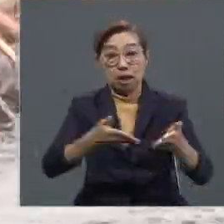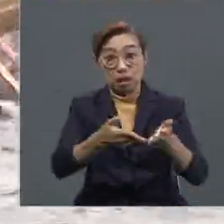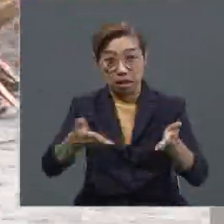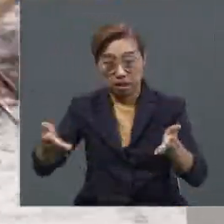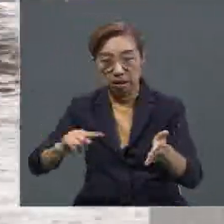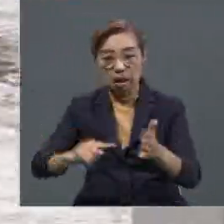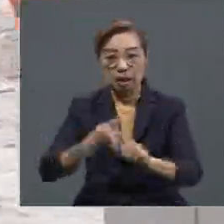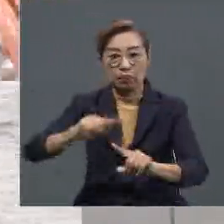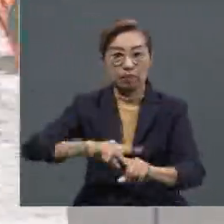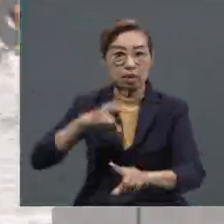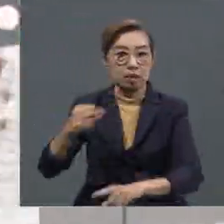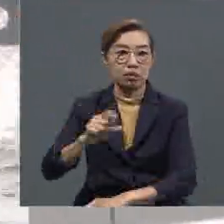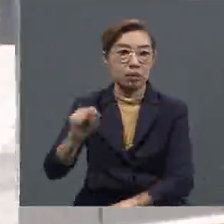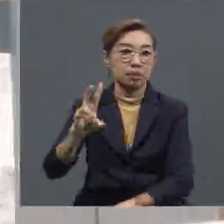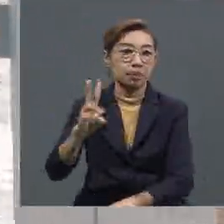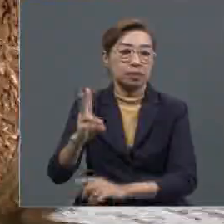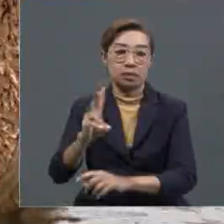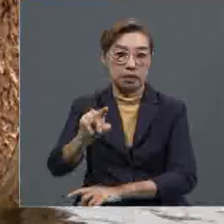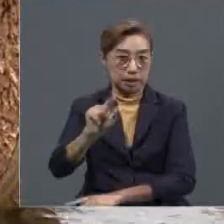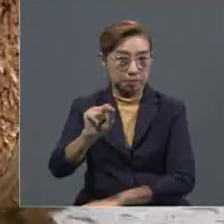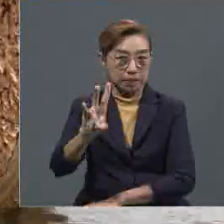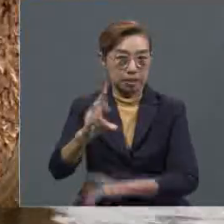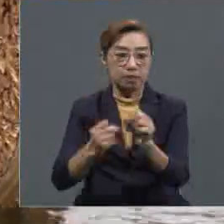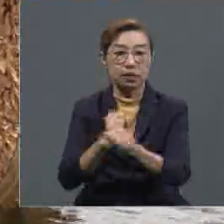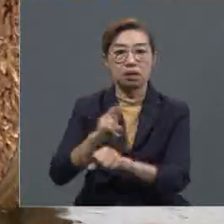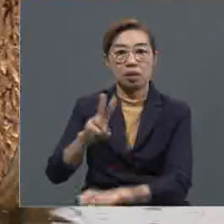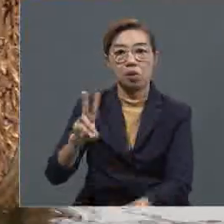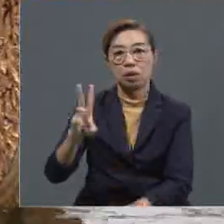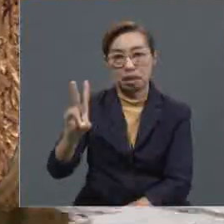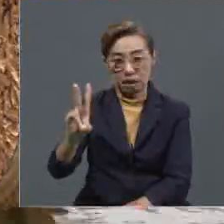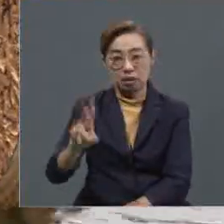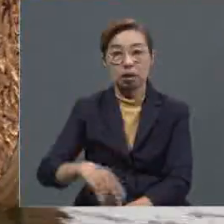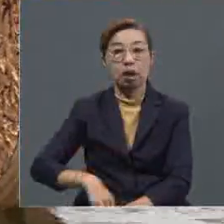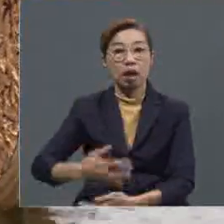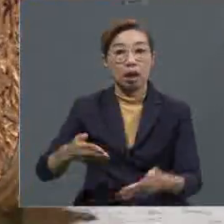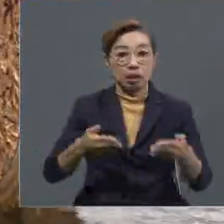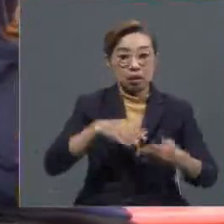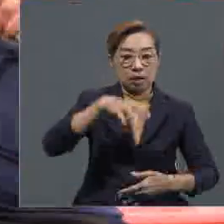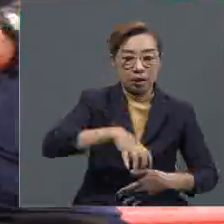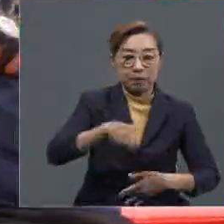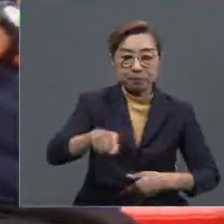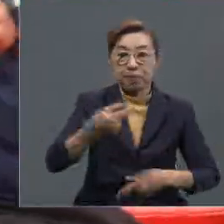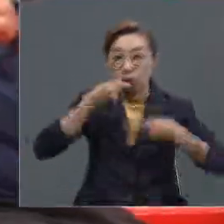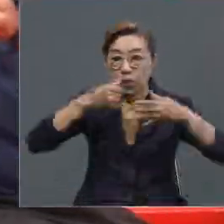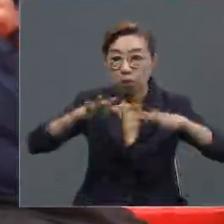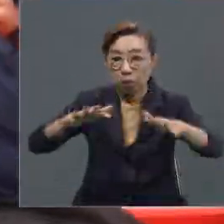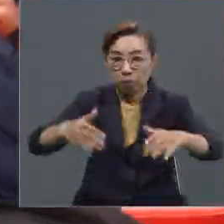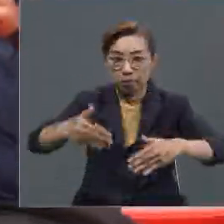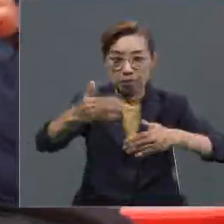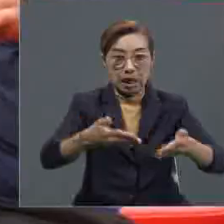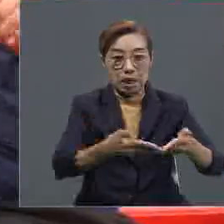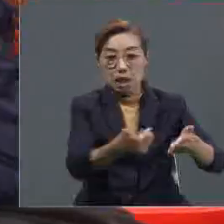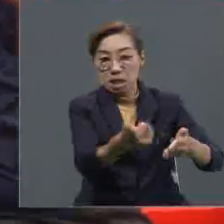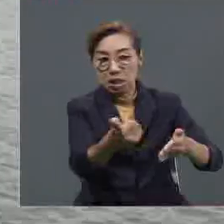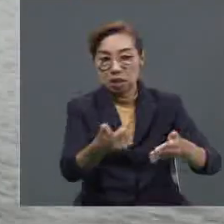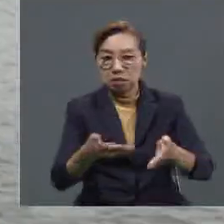27ตุลาคม 2567ทั้งนี้ทางกรมเจ้าท่าจะทำการปิดการสัญจรทางน้ำในห้วงเวลาที่มีการเคลื่อน